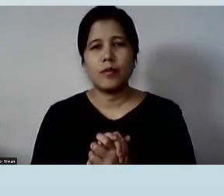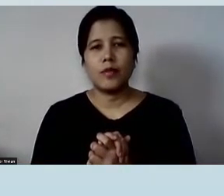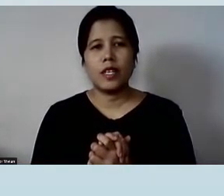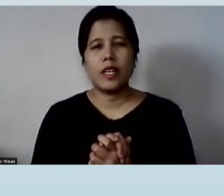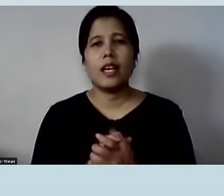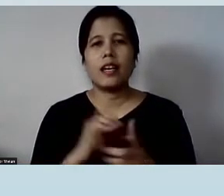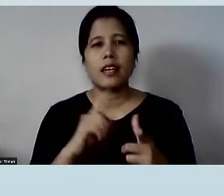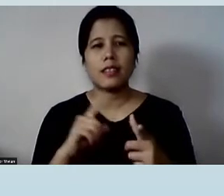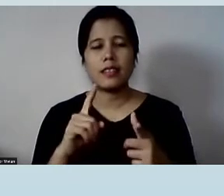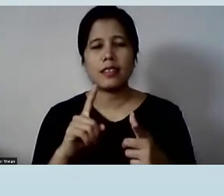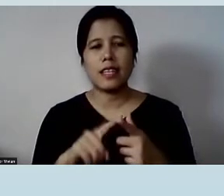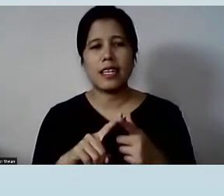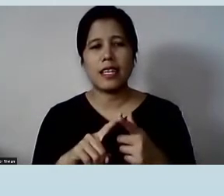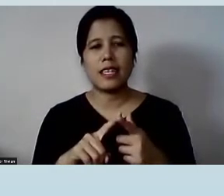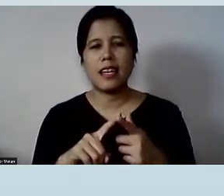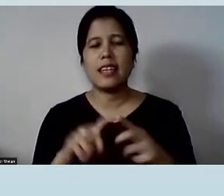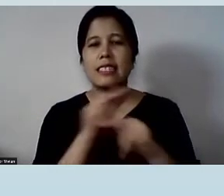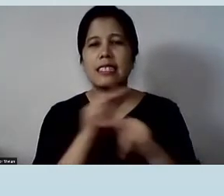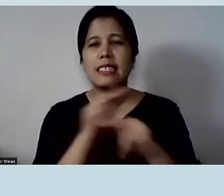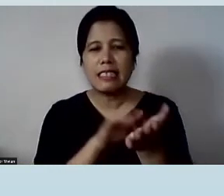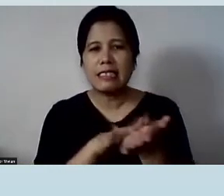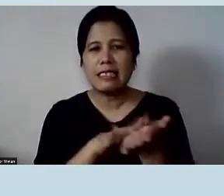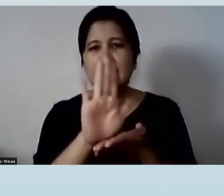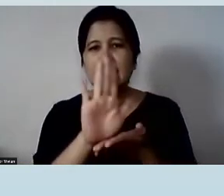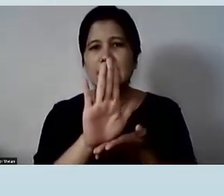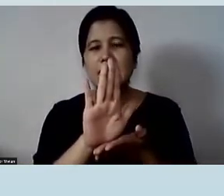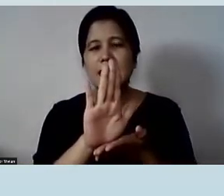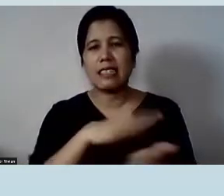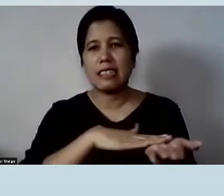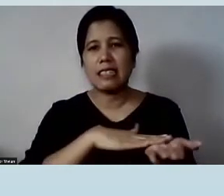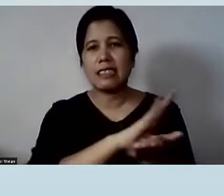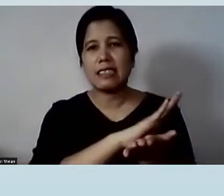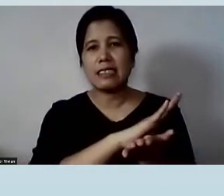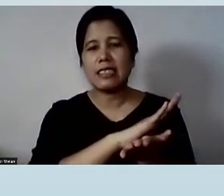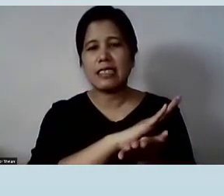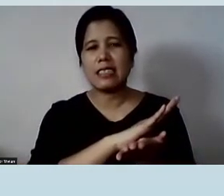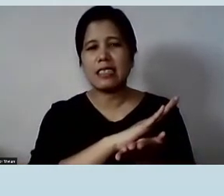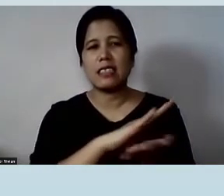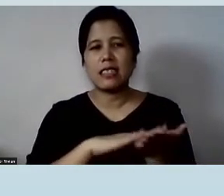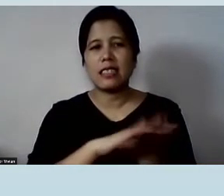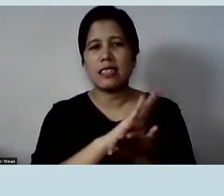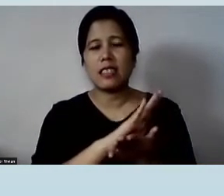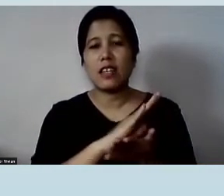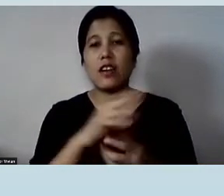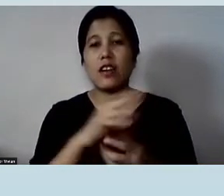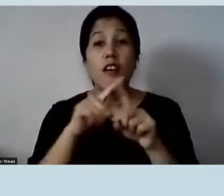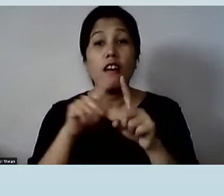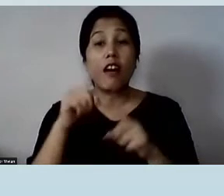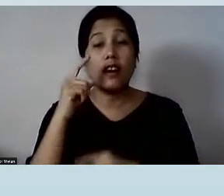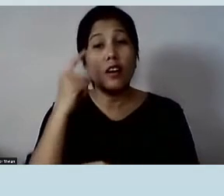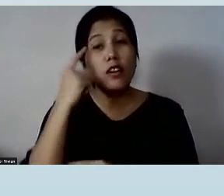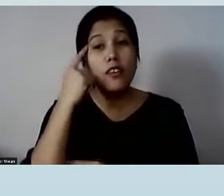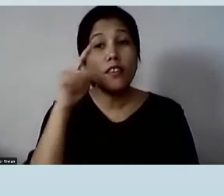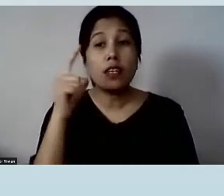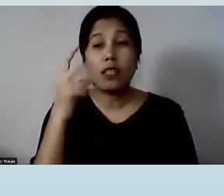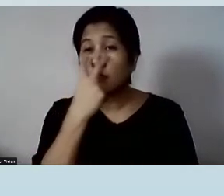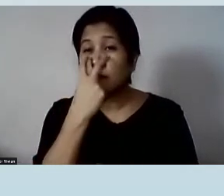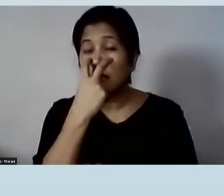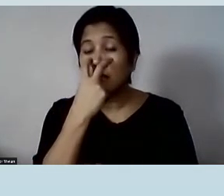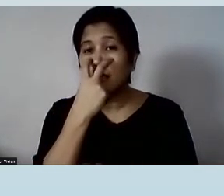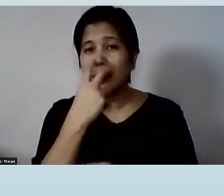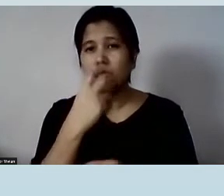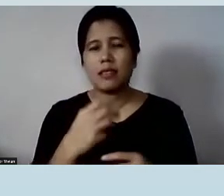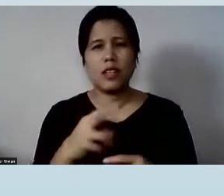And then non-skid tactile flooring. Ano po itong non-skid? Para sa mga blind dito. Kadalasan